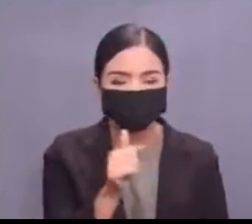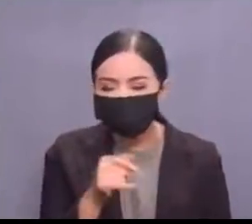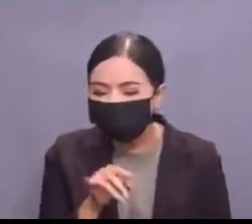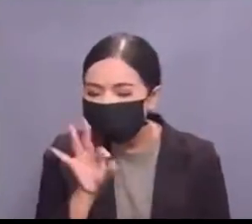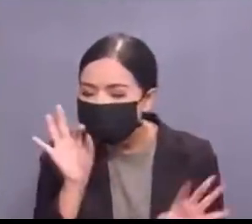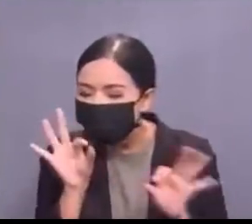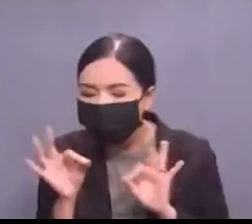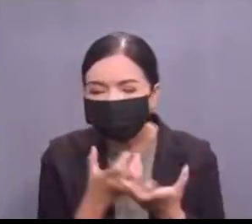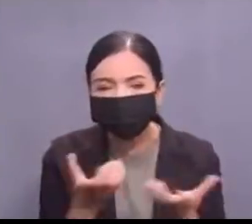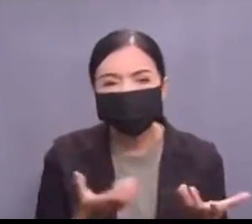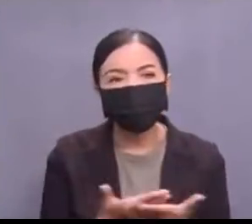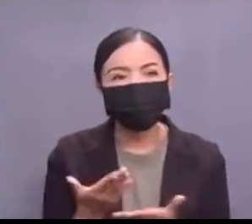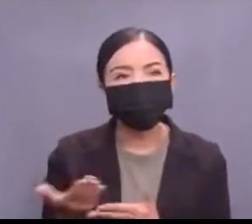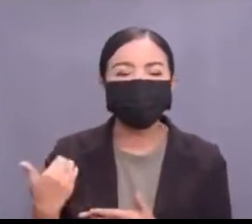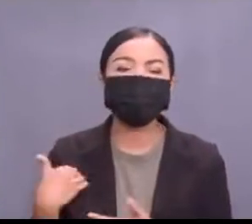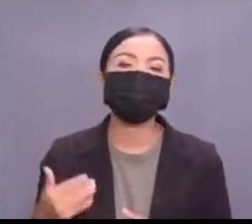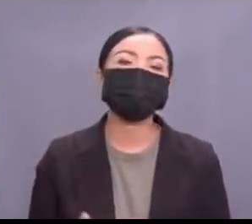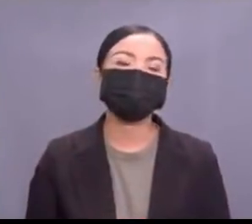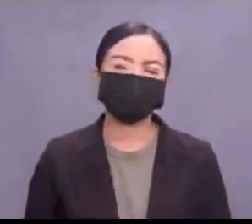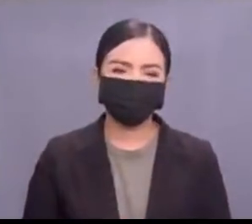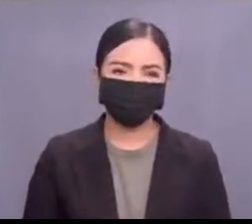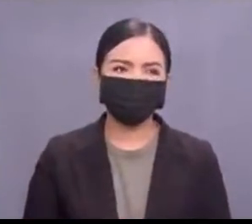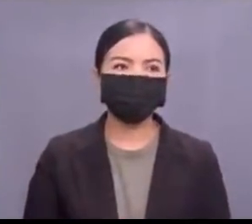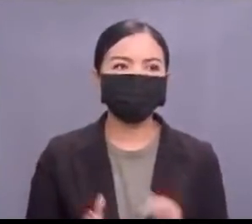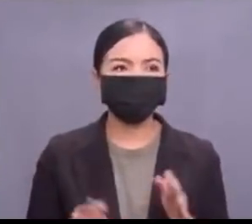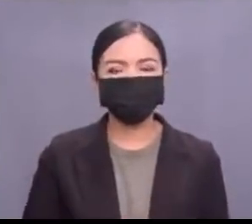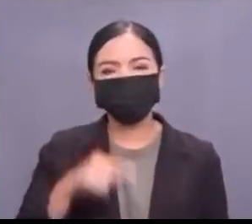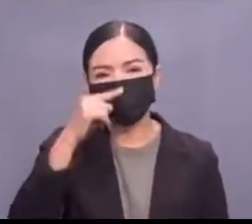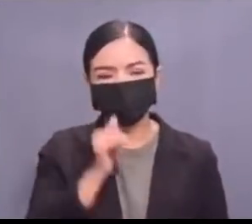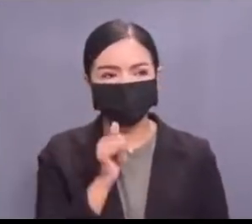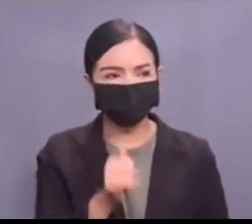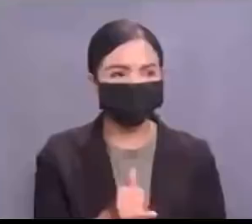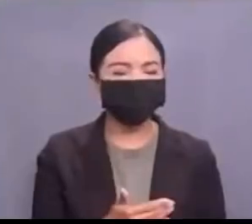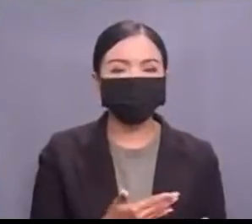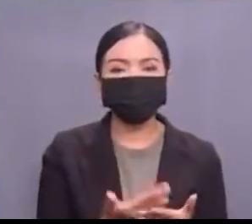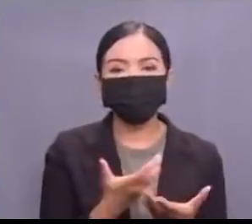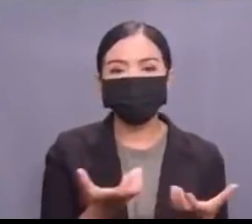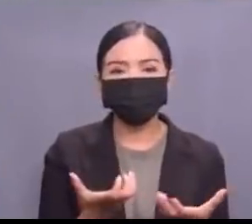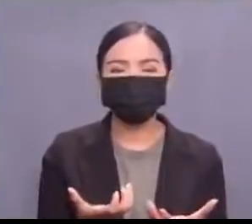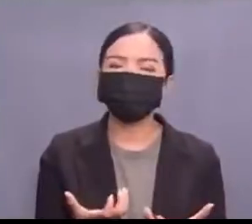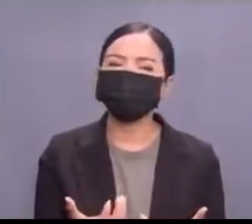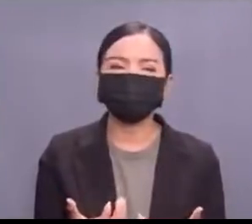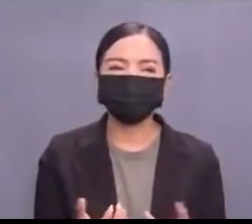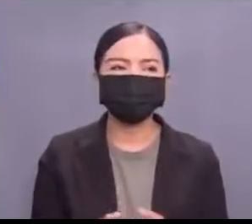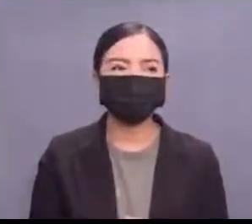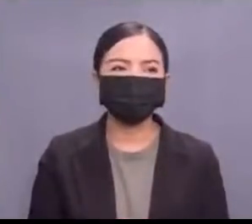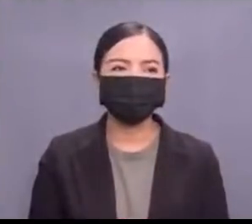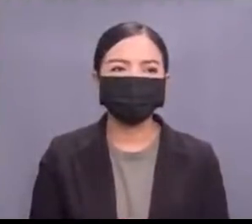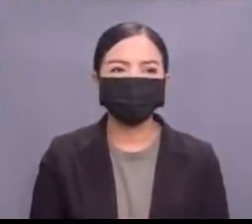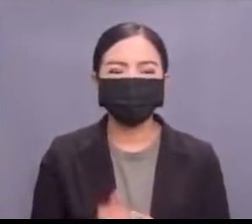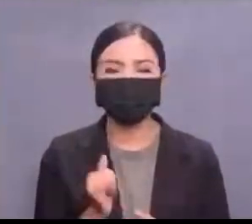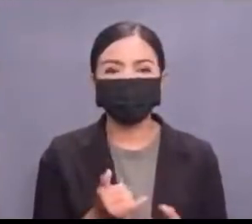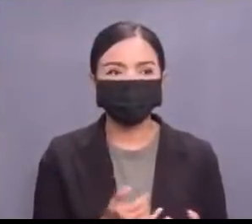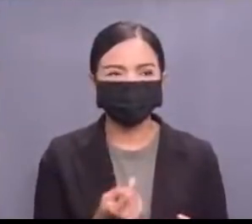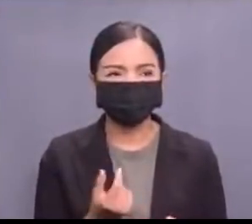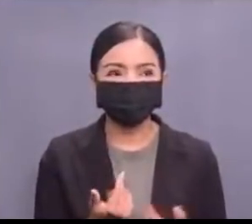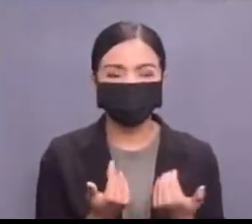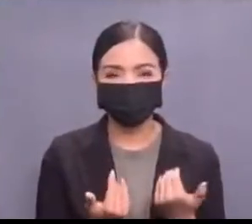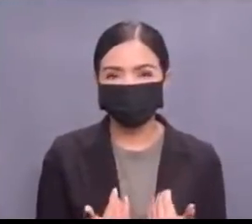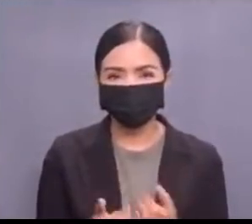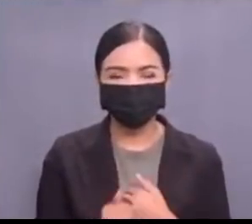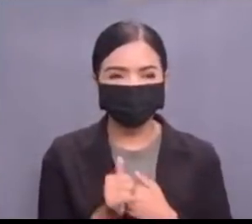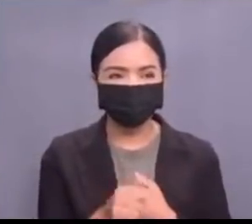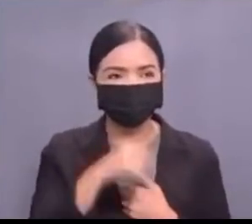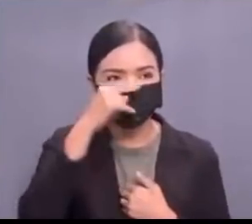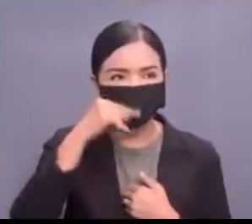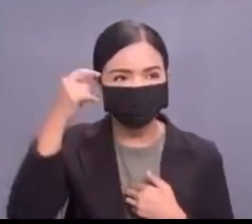ากคือของฝากในน่าเห็นใจที่สุดนะคะเวลาคนไทยไปเขาไม่ซื้อของฝากหรอกคือเหมือนกับแบบว่าแหมไปแป๊บเดียวเลยแต่พอตอนนี้เราไปแล้วไ